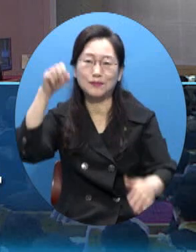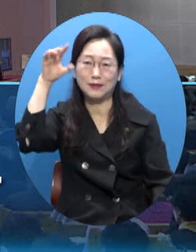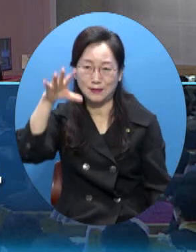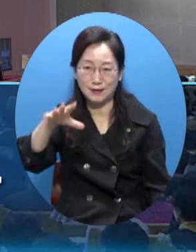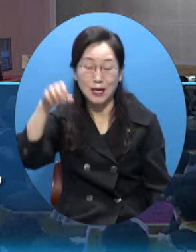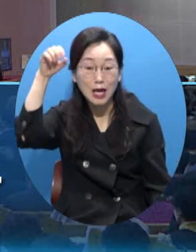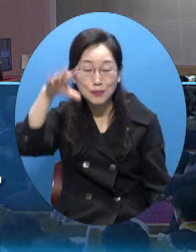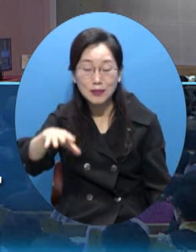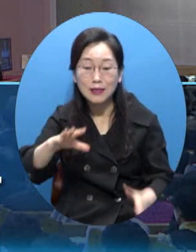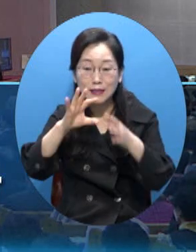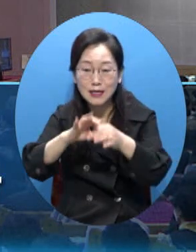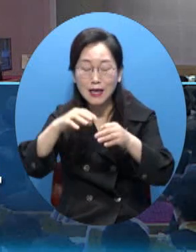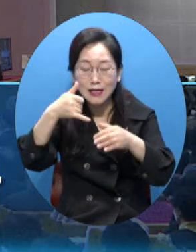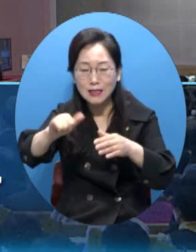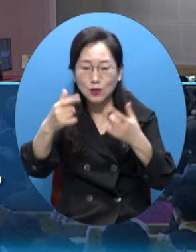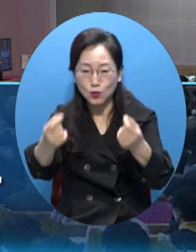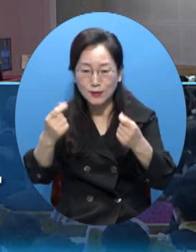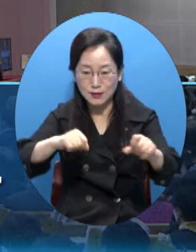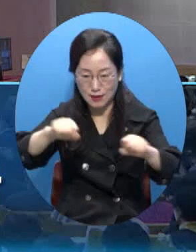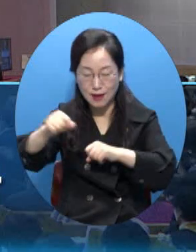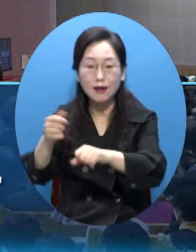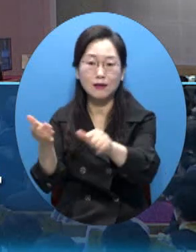빛이라. 빛의 자녀들처럼 행하라.